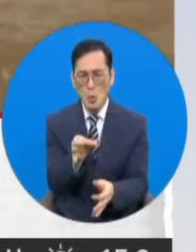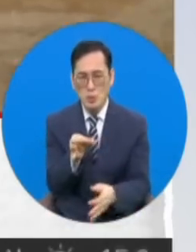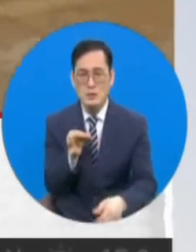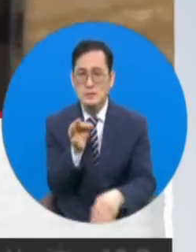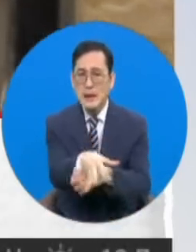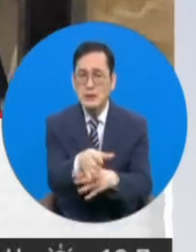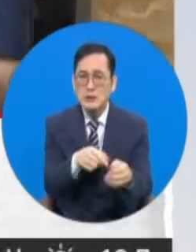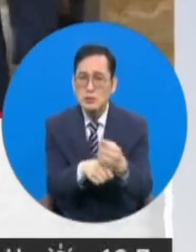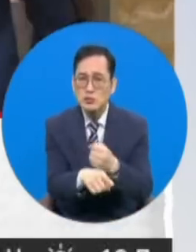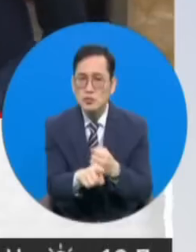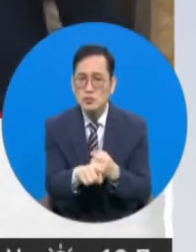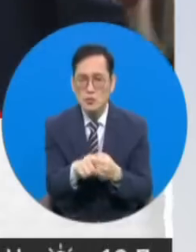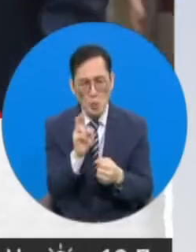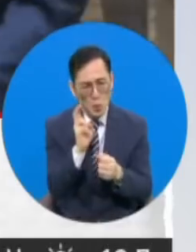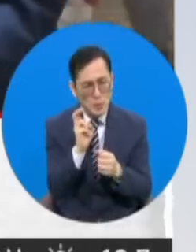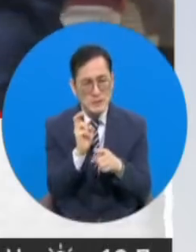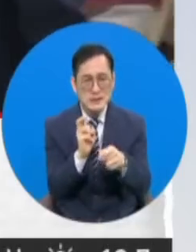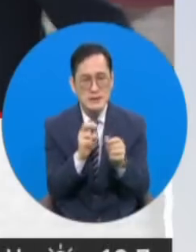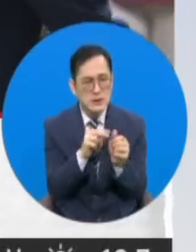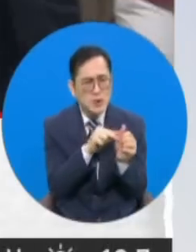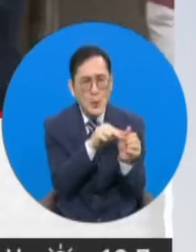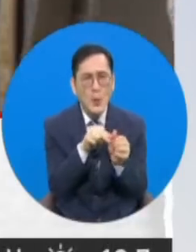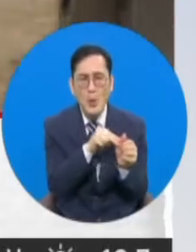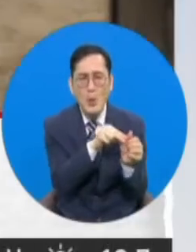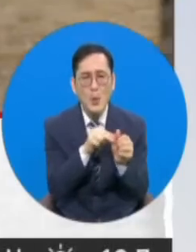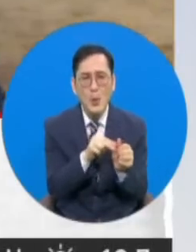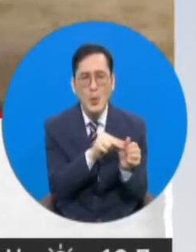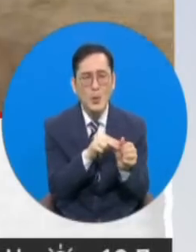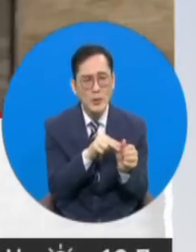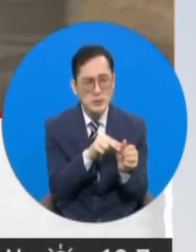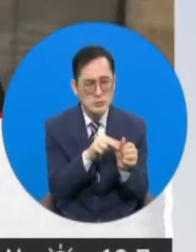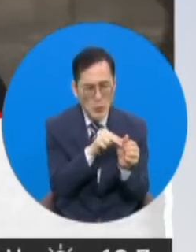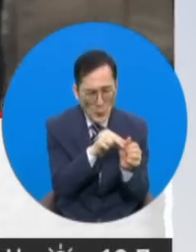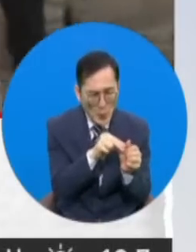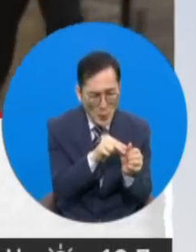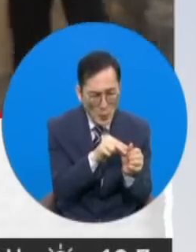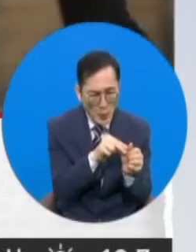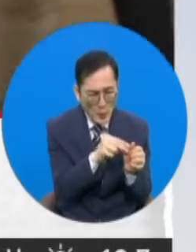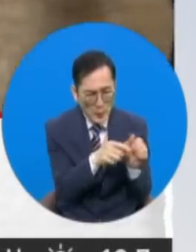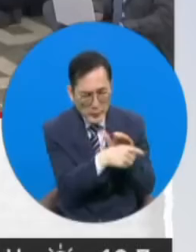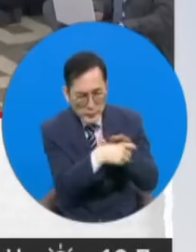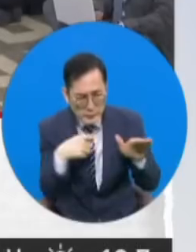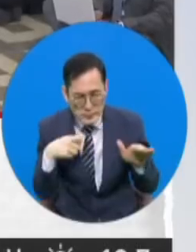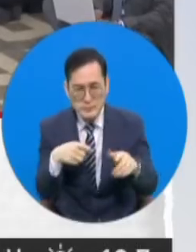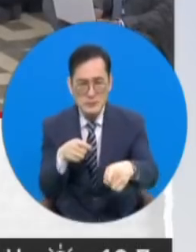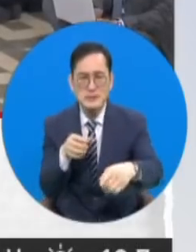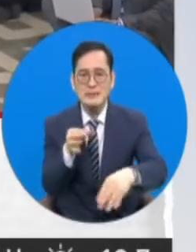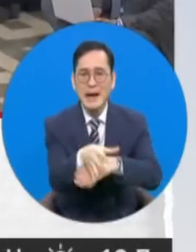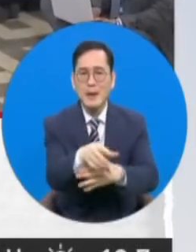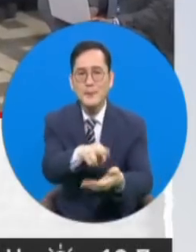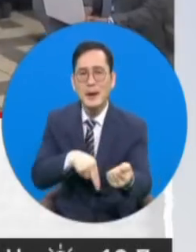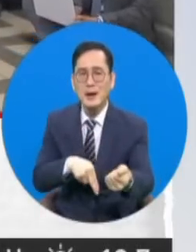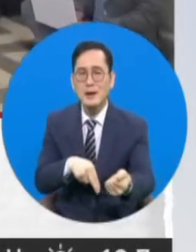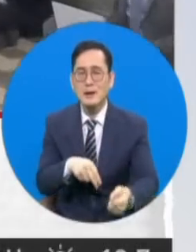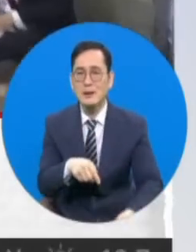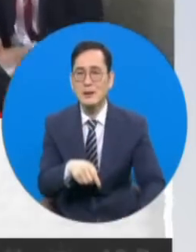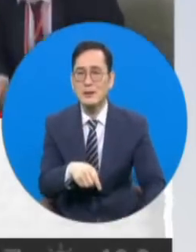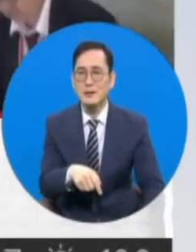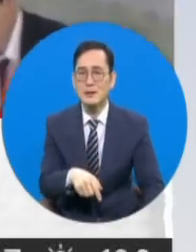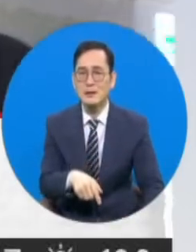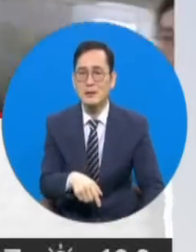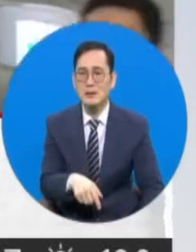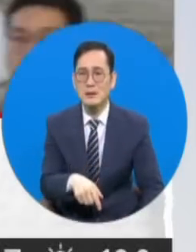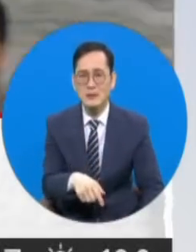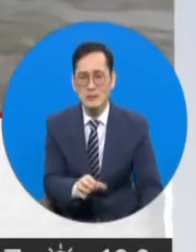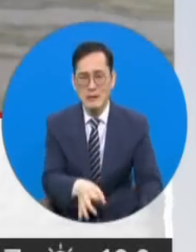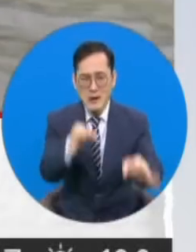거기에 우르르 끌려 들어갔던 개미들은 대부분 돈을 잃는 투자거든요 그렇기 때문에 굉장히 투기성이 강한 어떤